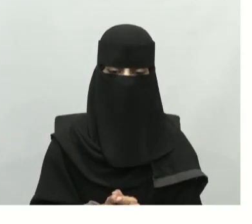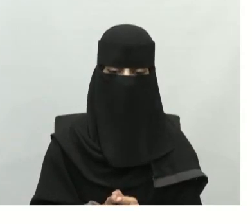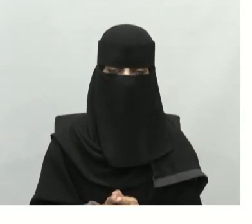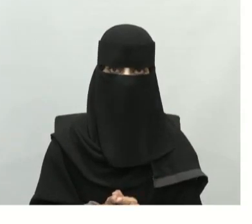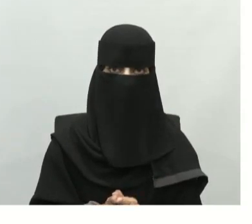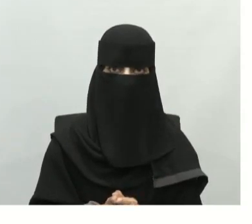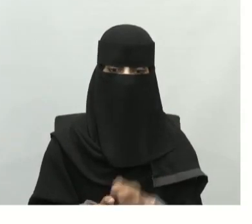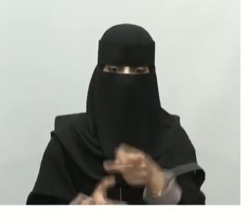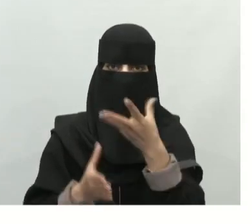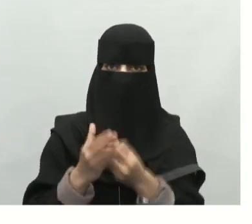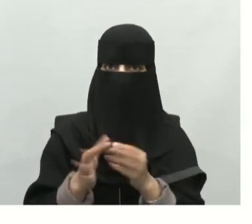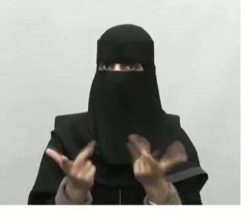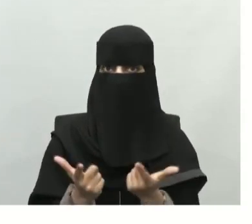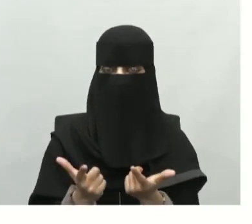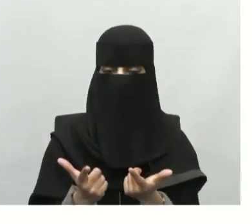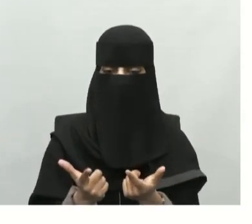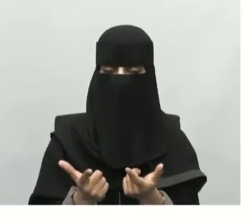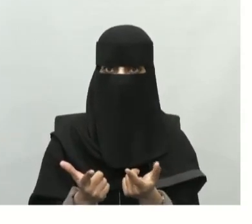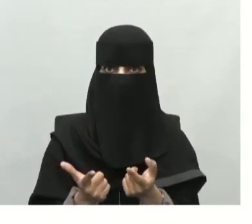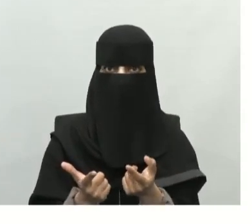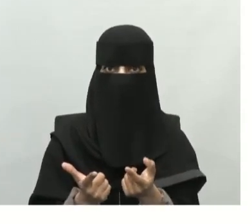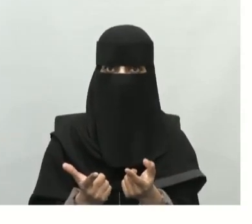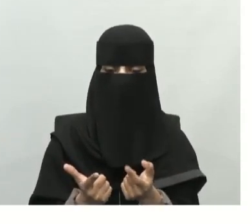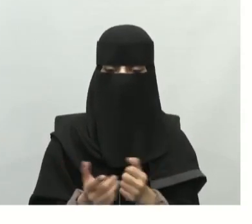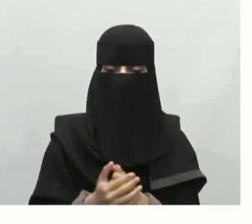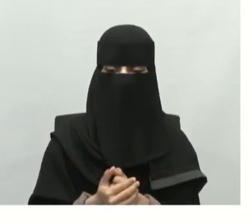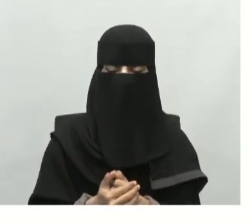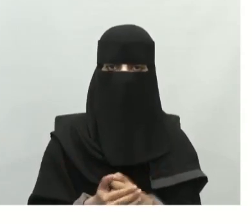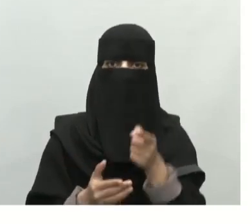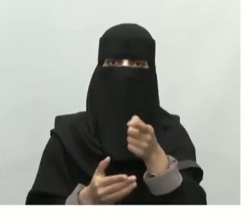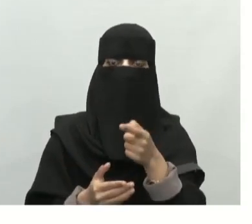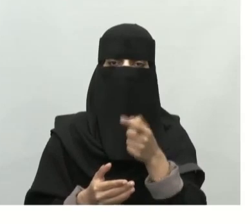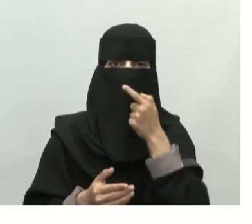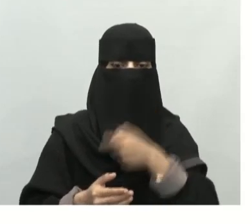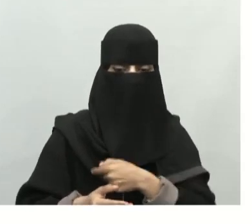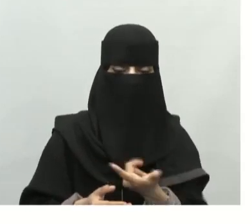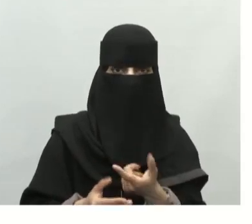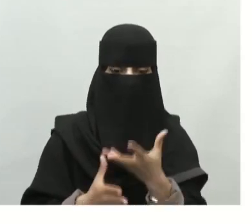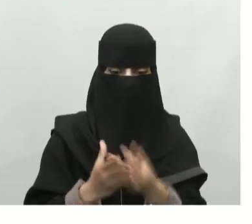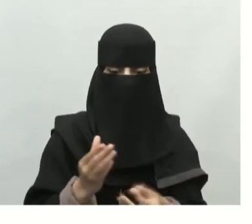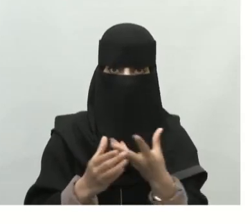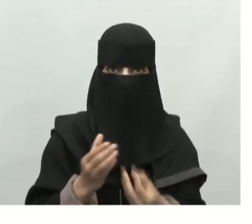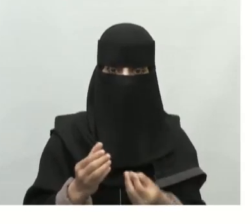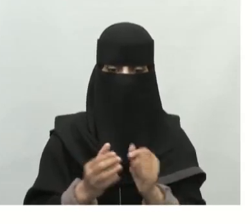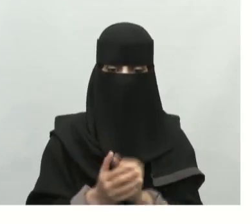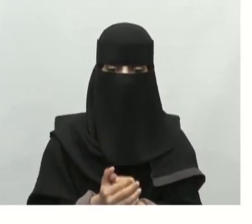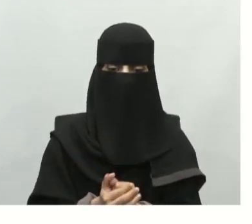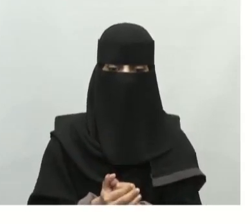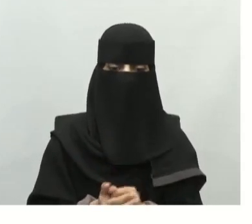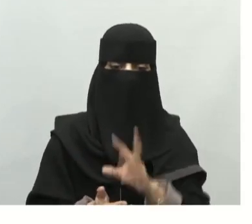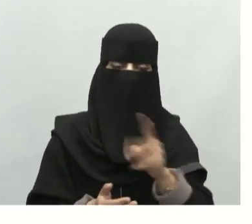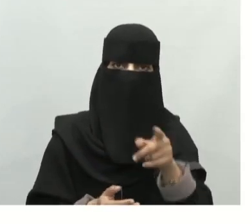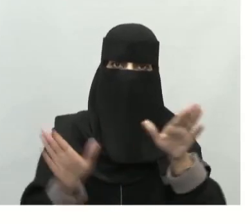الحفاه الافراد انتاج الافراد او التكاثر الثديات من خلال الولاده